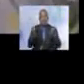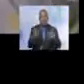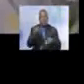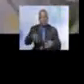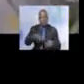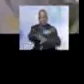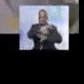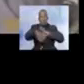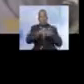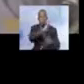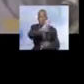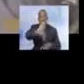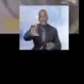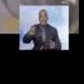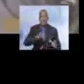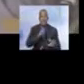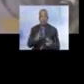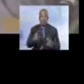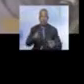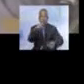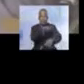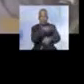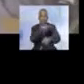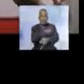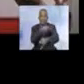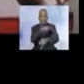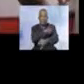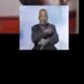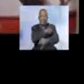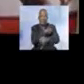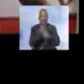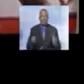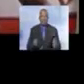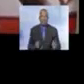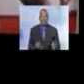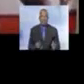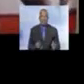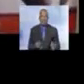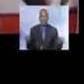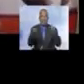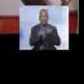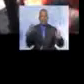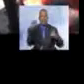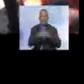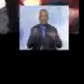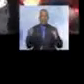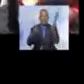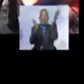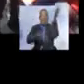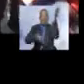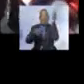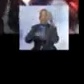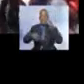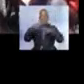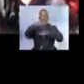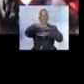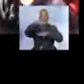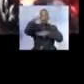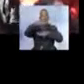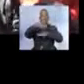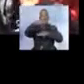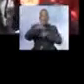OMS et l'UNICEF ont été appliquées en vue de permettre à ces régions frontalières de la Guinée et du Mali de réduire le risque de survenue des